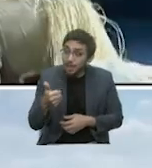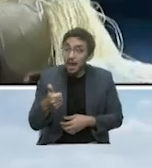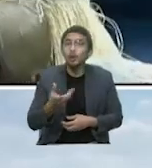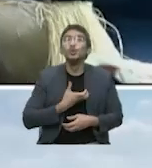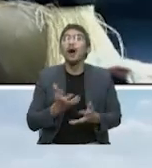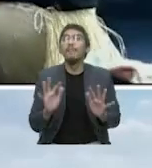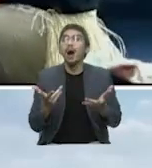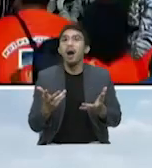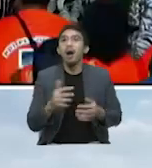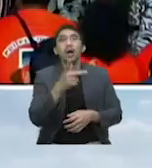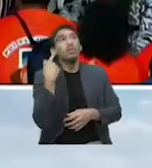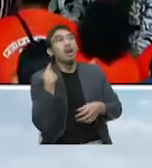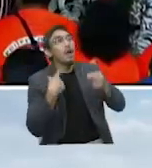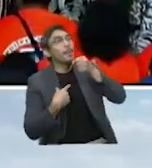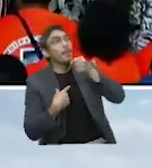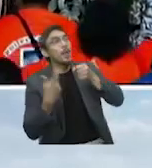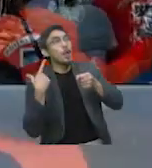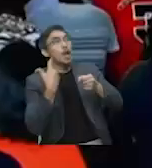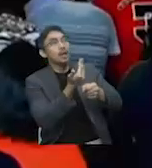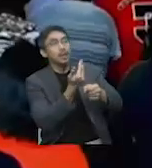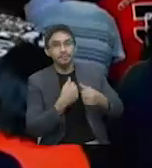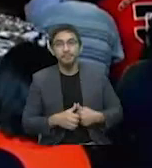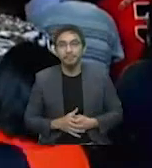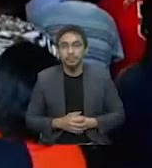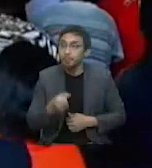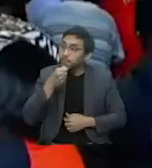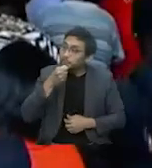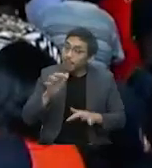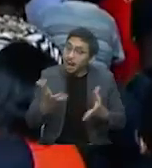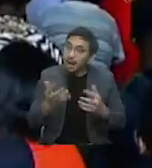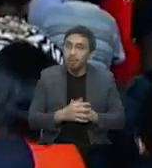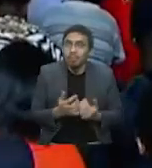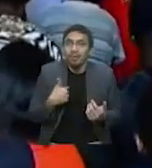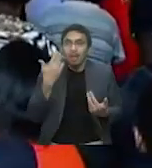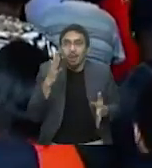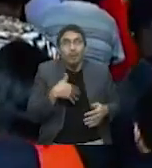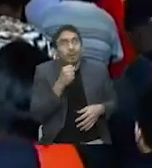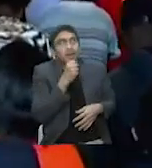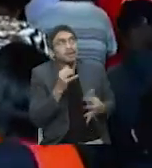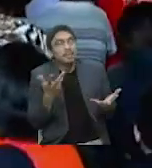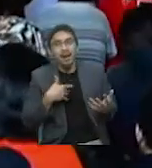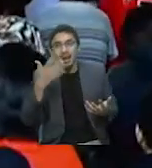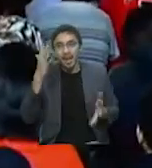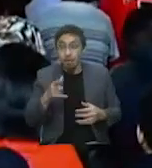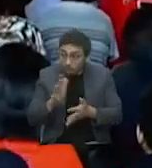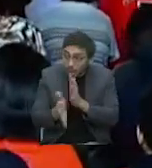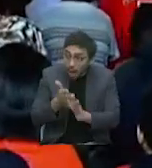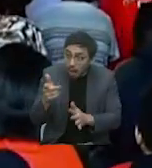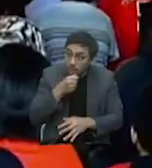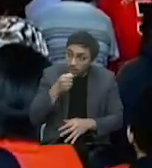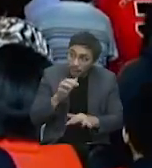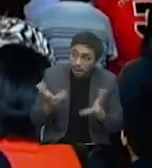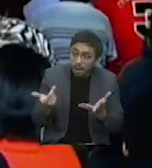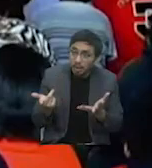mic-nya sini eh enggak tahu lagu apa gak tahu lagu saya yang yang yang pernah tahu apa lagunya